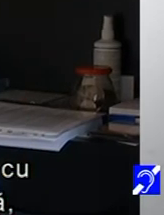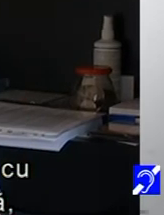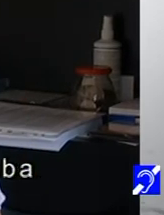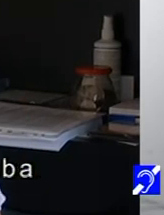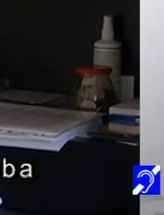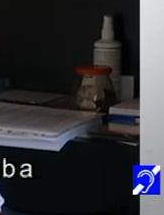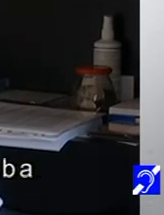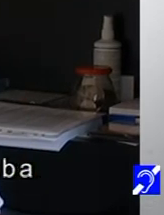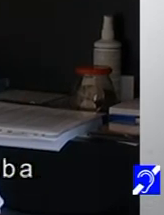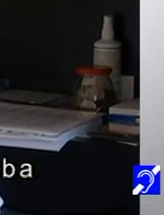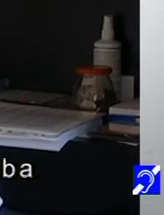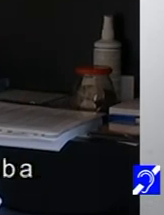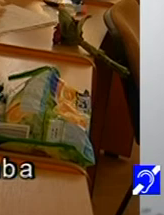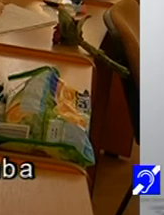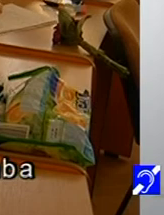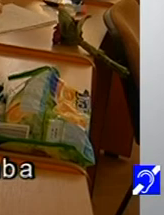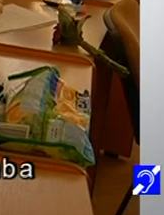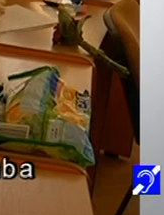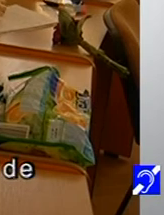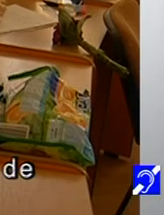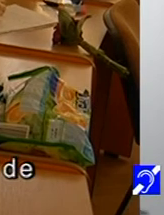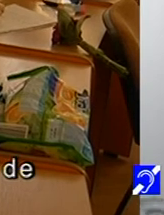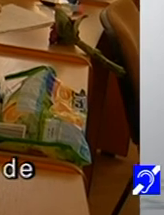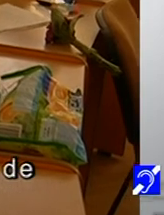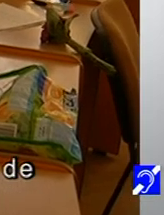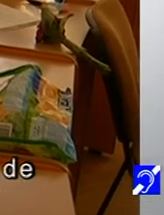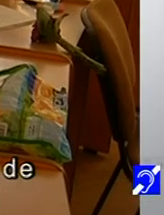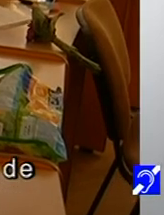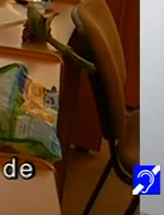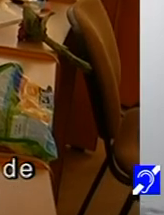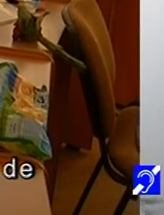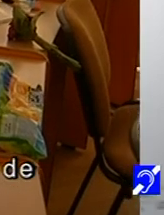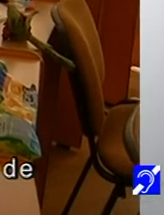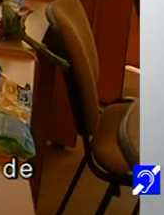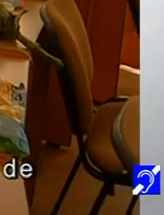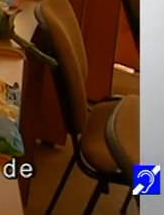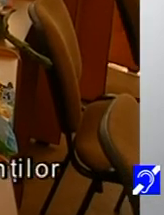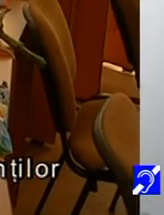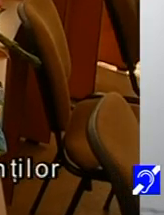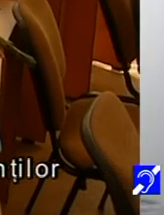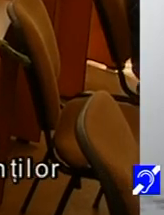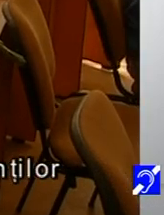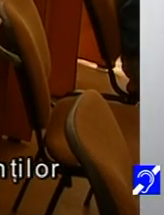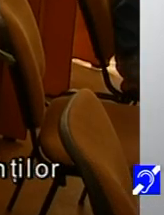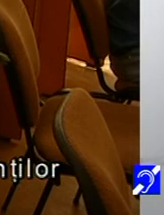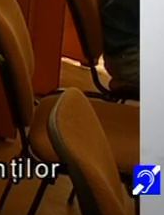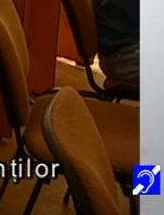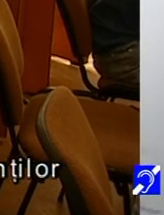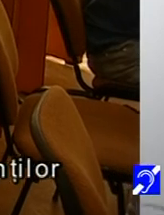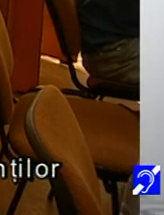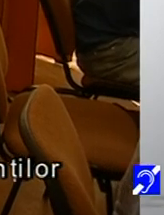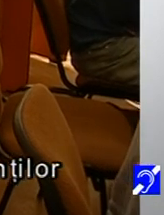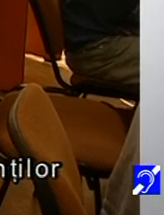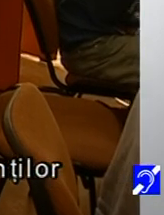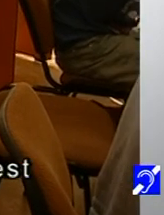manchmal. Und in den letzten drei Jahren, da hatten wir schon auch ein demografisches Problem. Also das kann man schon sehen.